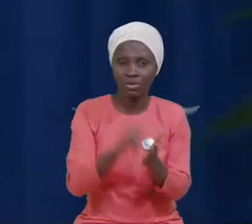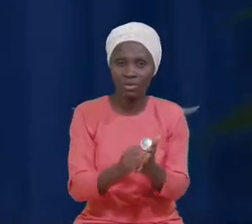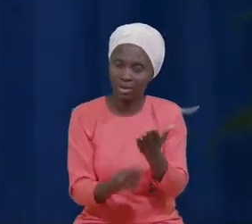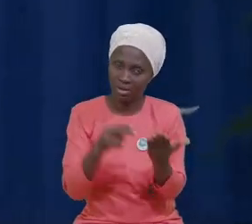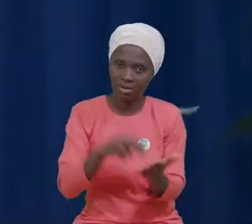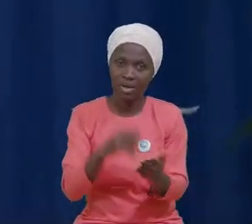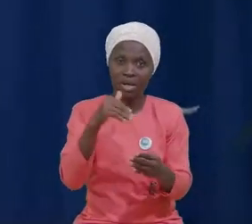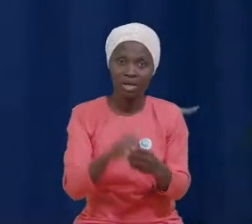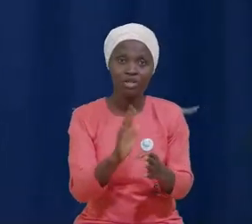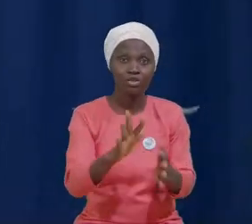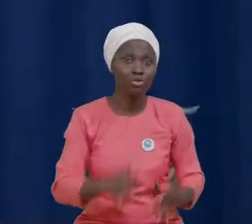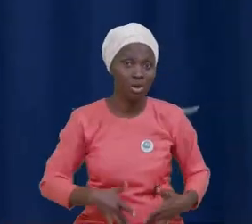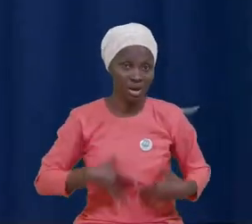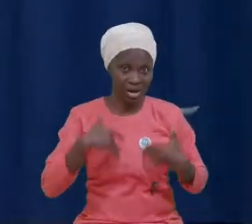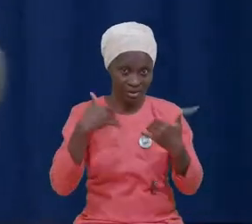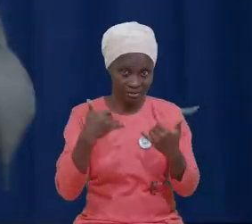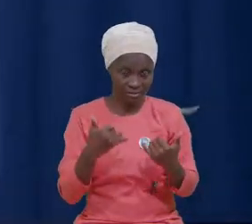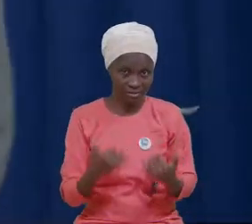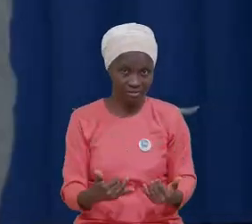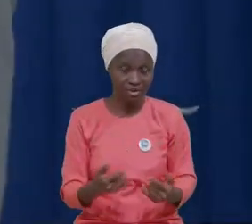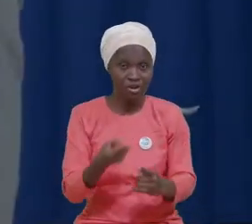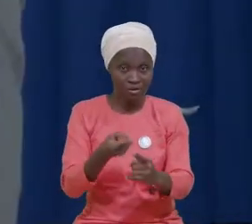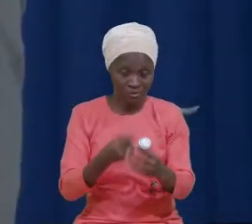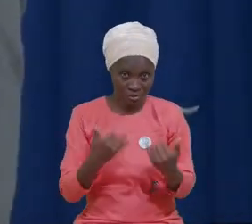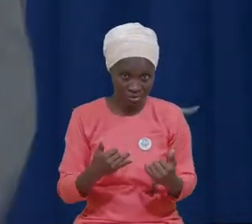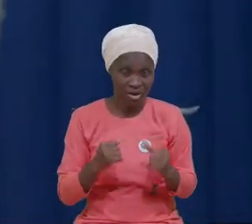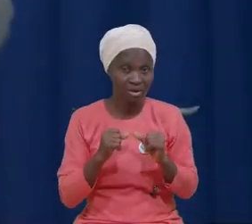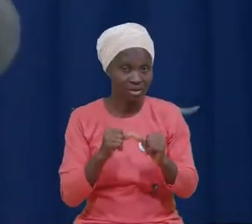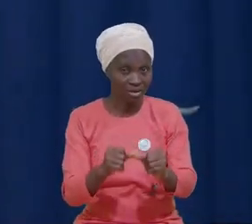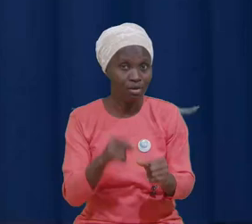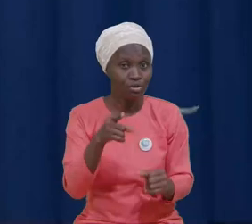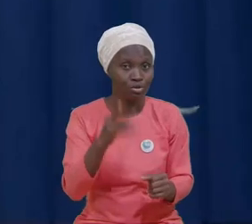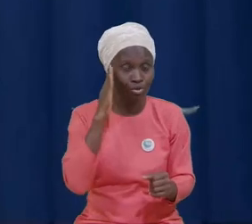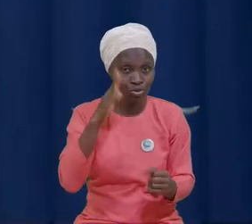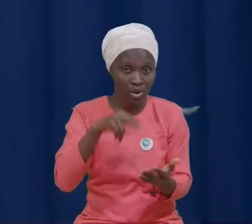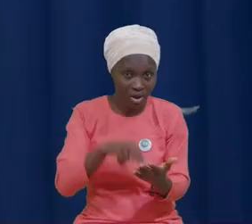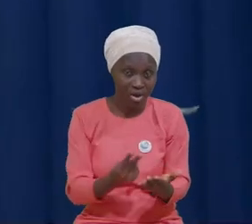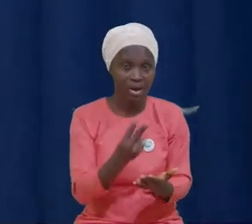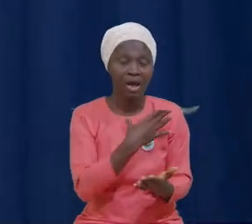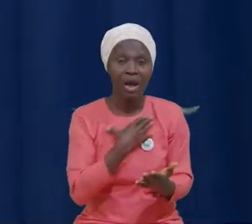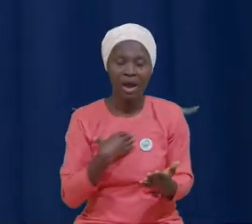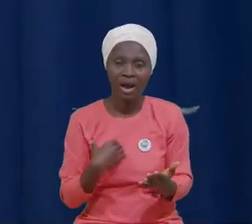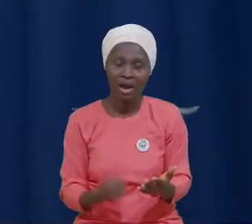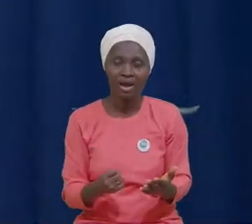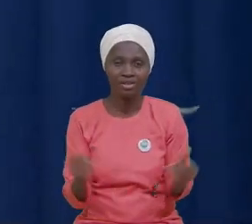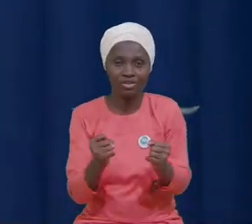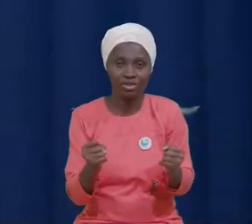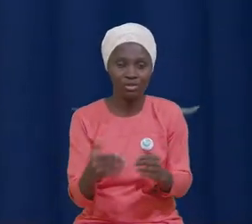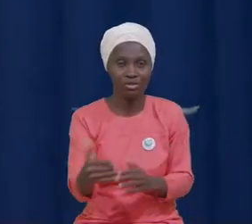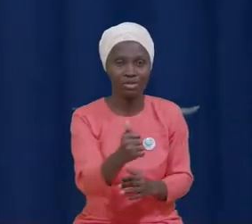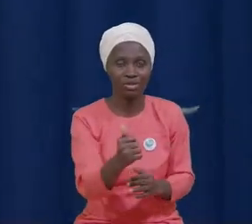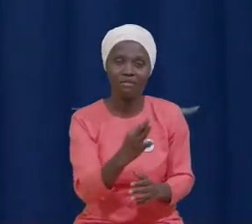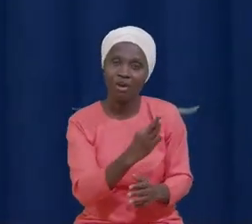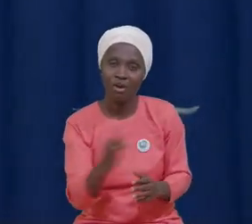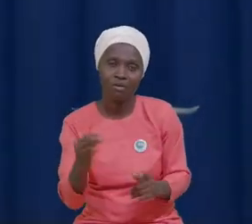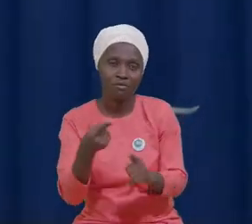maintenant, comme tu te lèves, tu dois secouer la poussière et tu t'assois